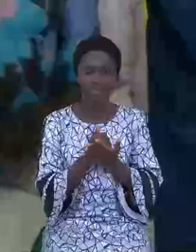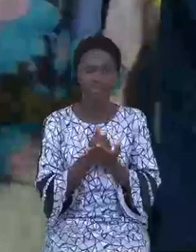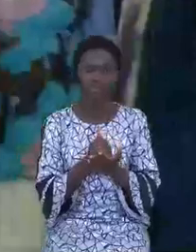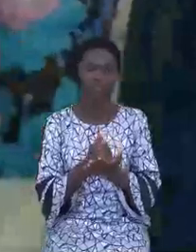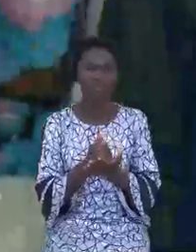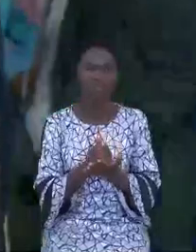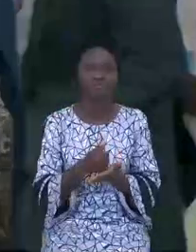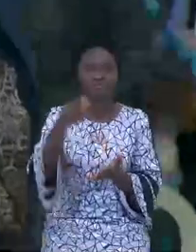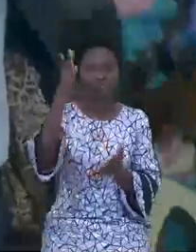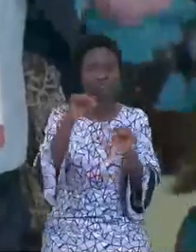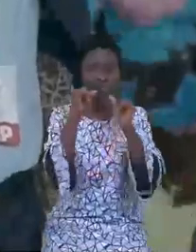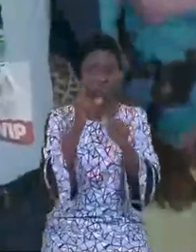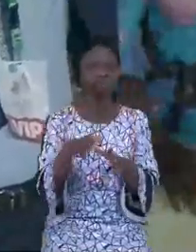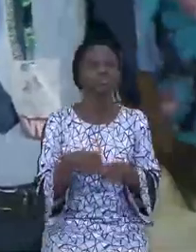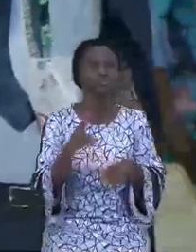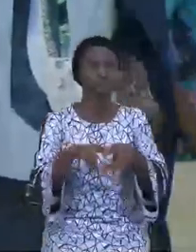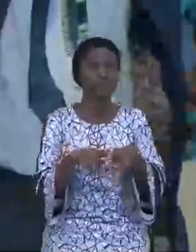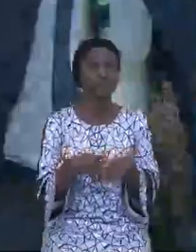Que Dieu vous bénisse pour vous asseoir.